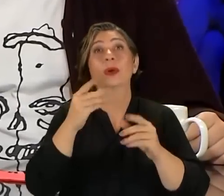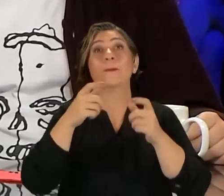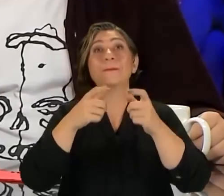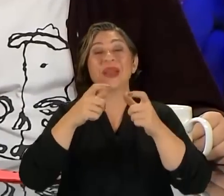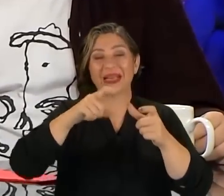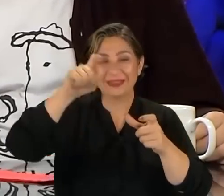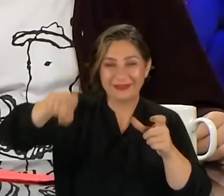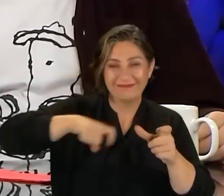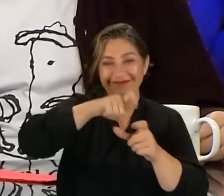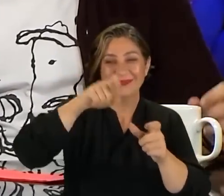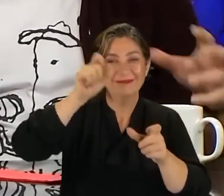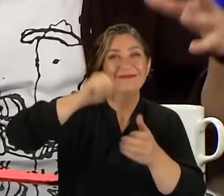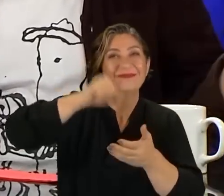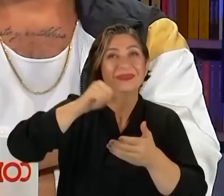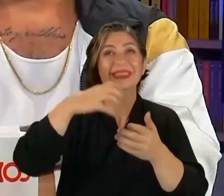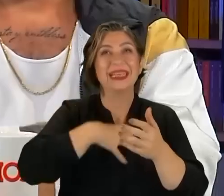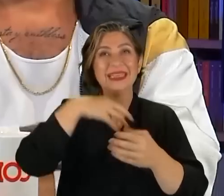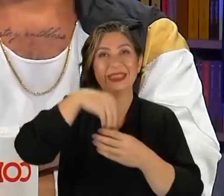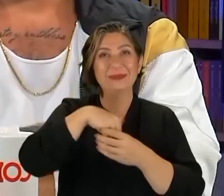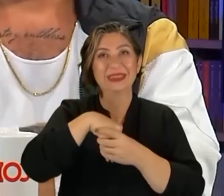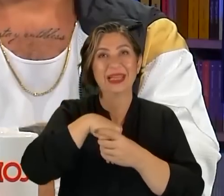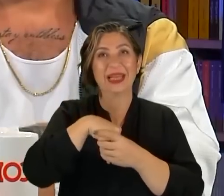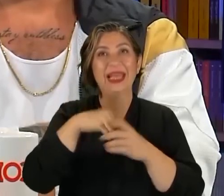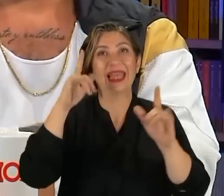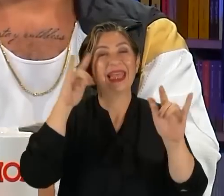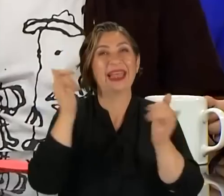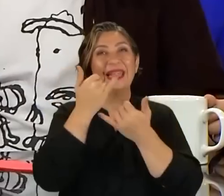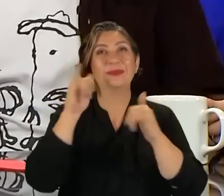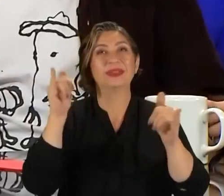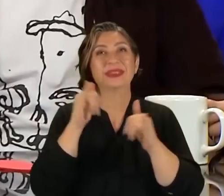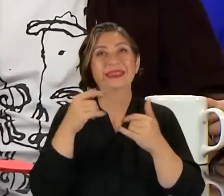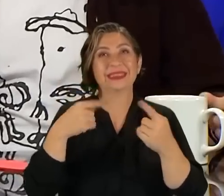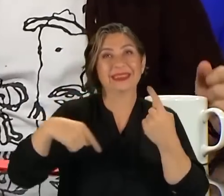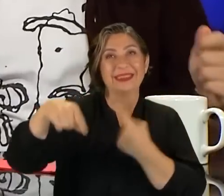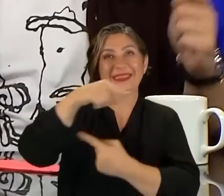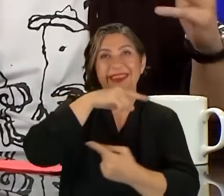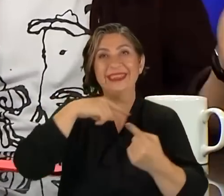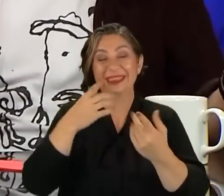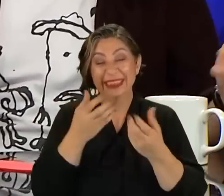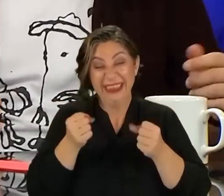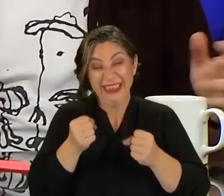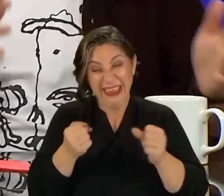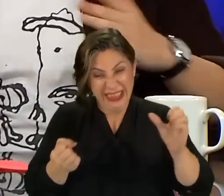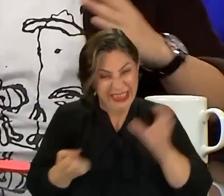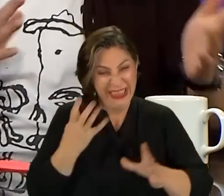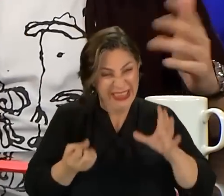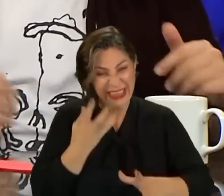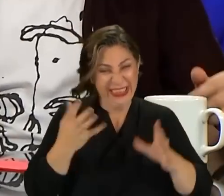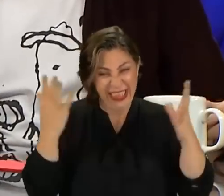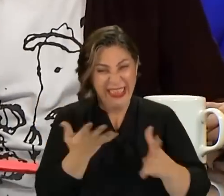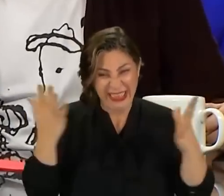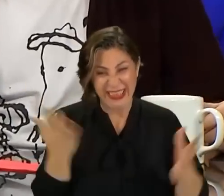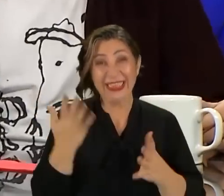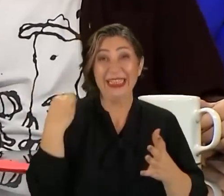plak basamıydı falan. Evet. Kendi içimizde de biraz böyle yılbaşından önce bekliyorduk bu aralar hani artık çıksın şu şarkı miksaj